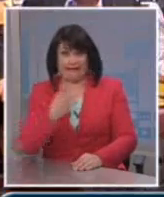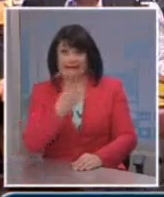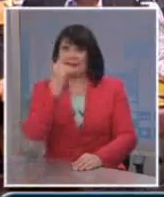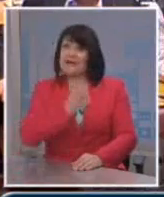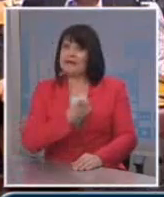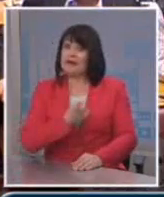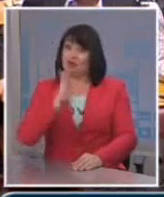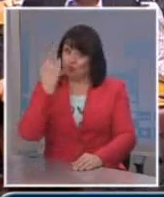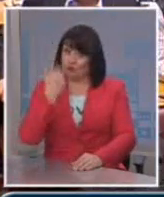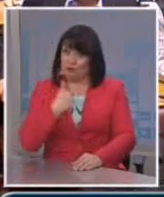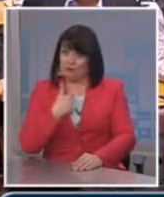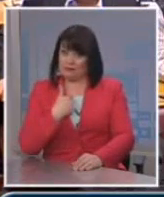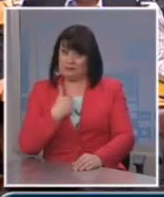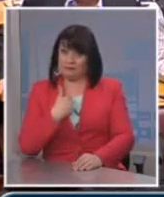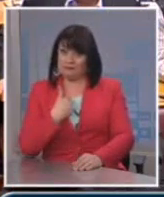4%